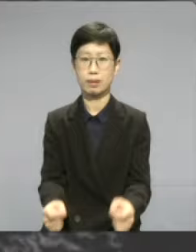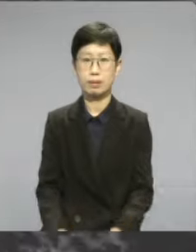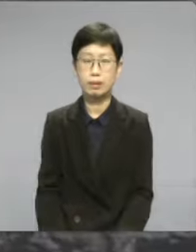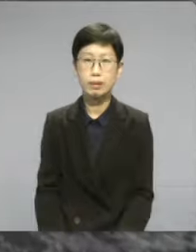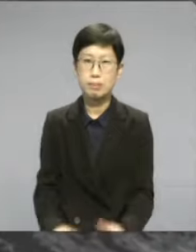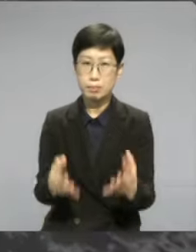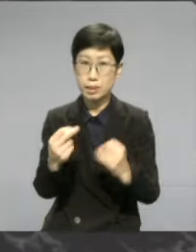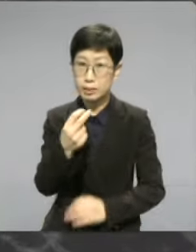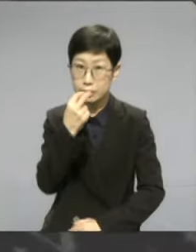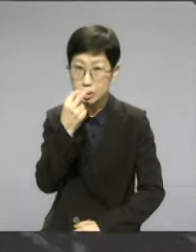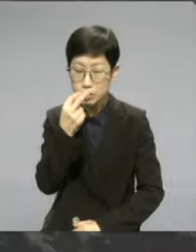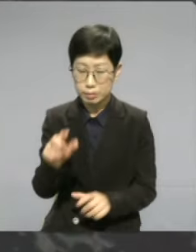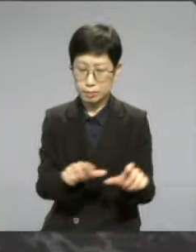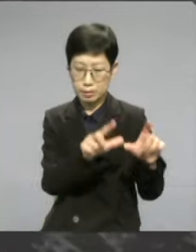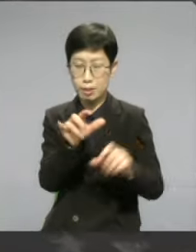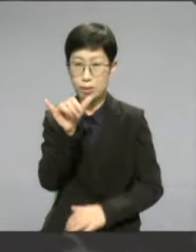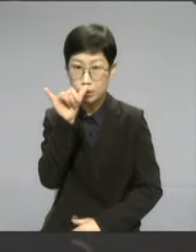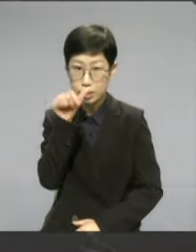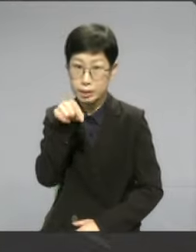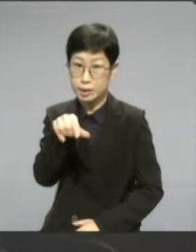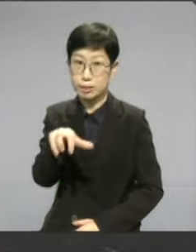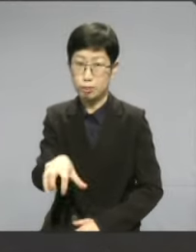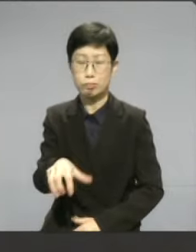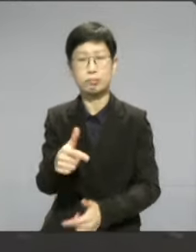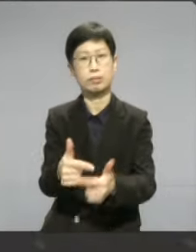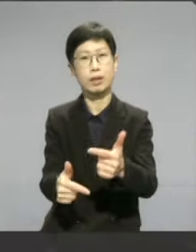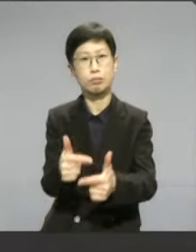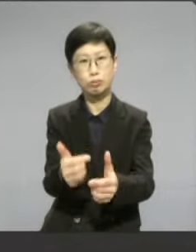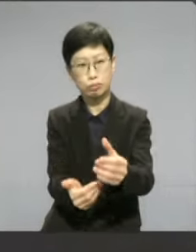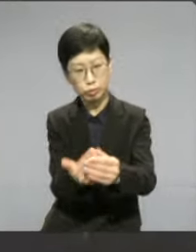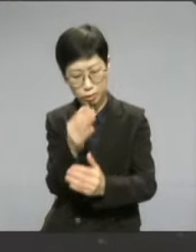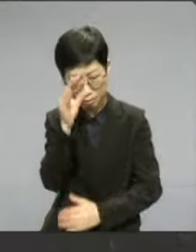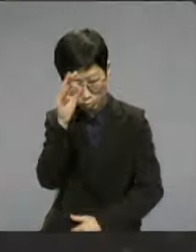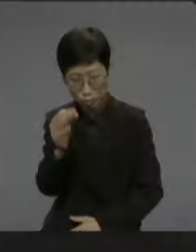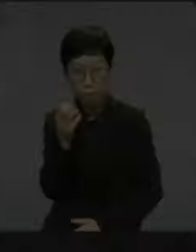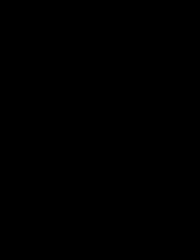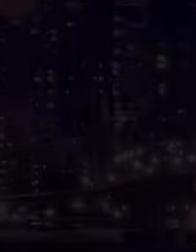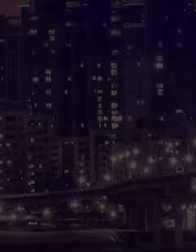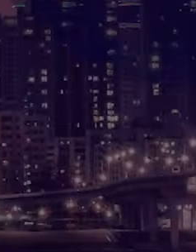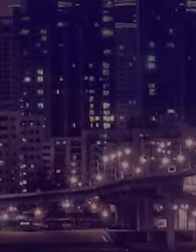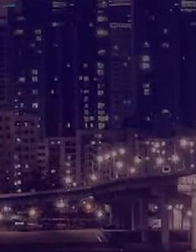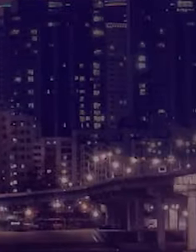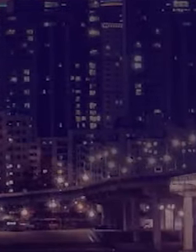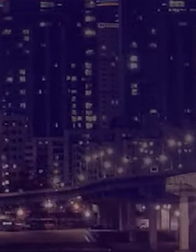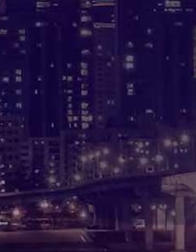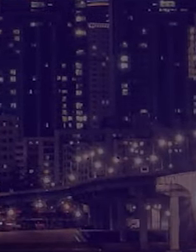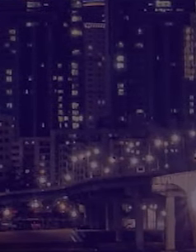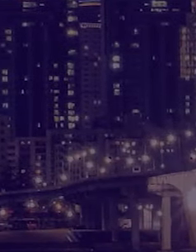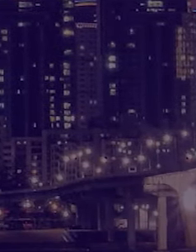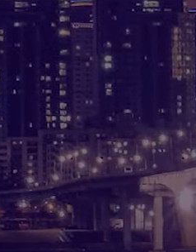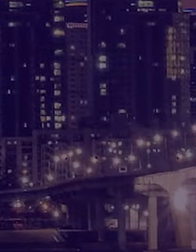생명을 품는 갯벌에서 피어난 나무라이 볼수록 신비롭네요